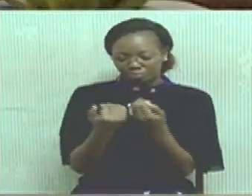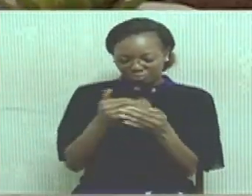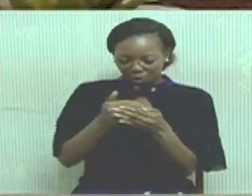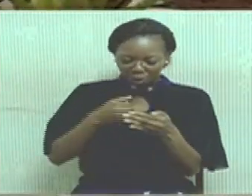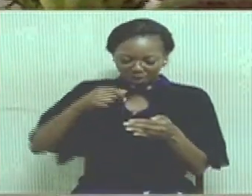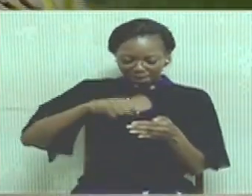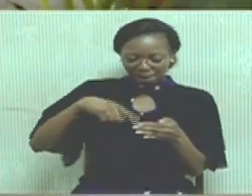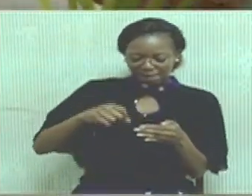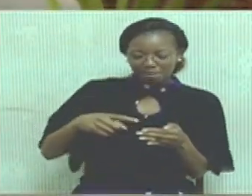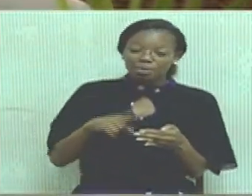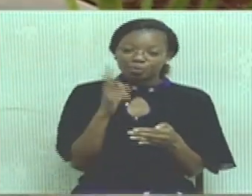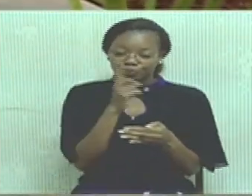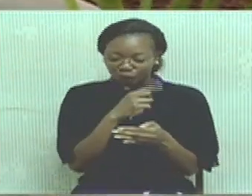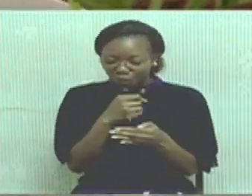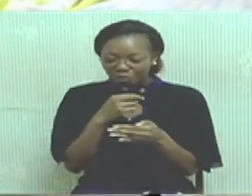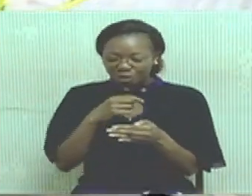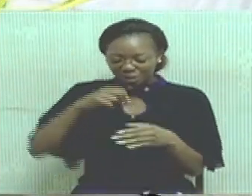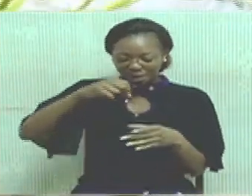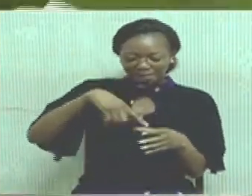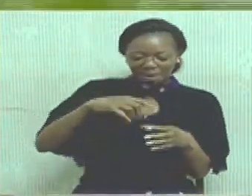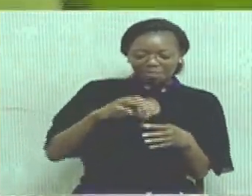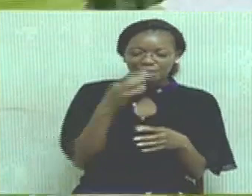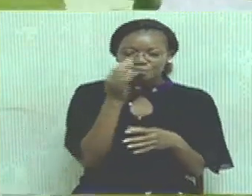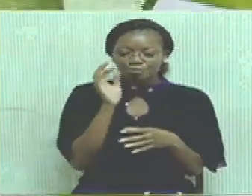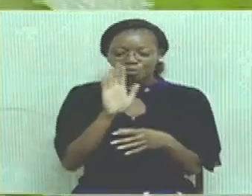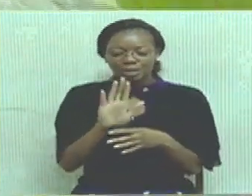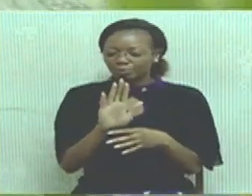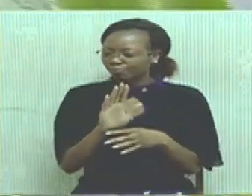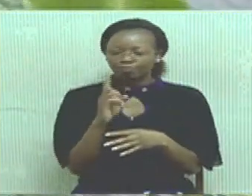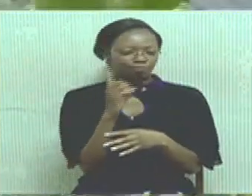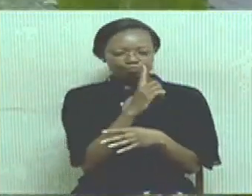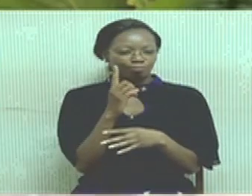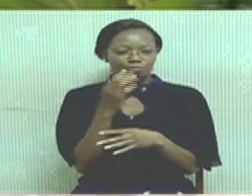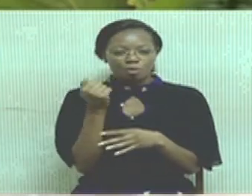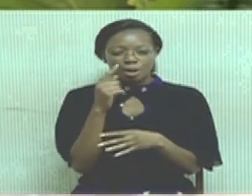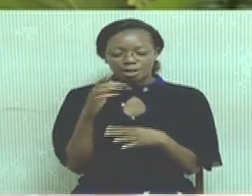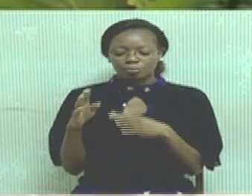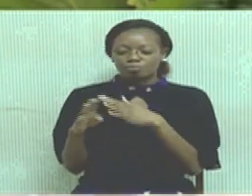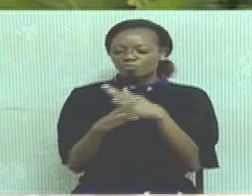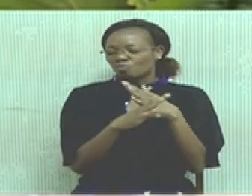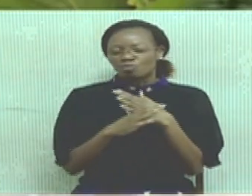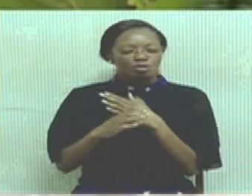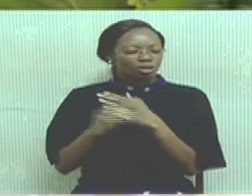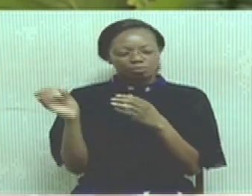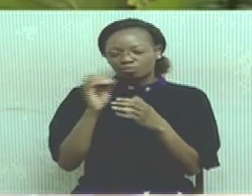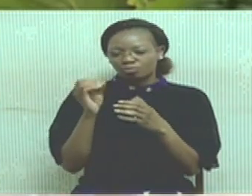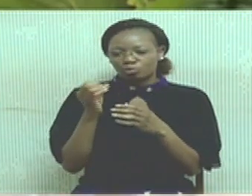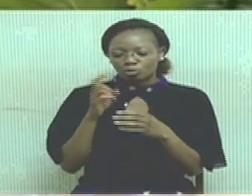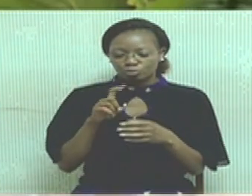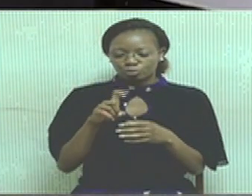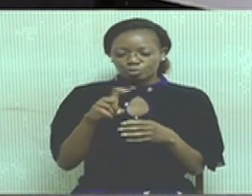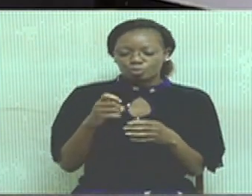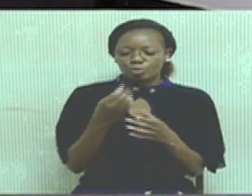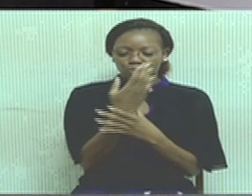viazi, kwani mimea hii huwa na wadudu ambao huathiri strawberries. Strawberries zinaweza